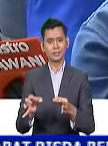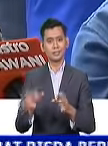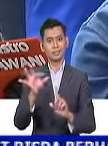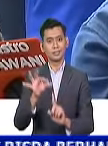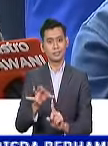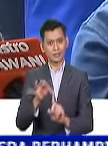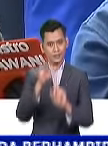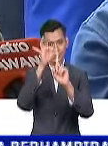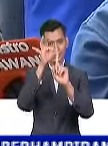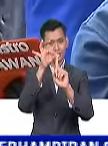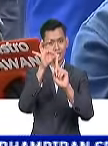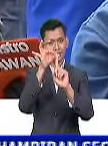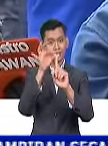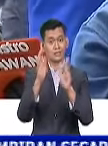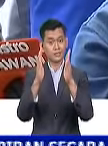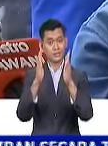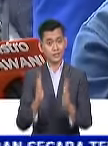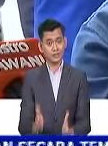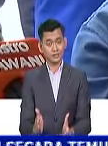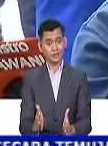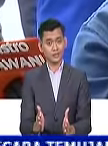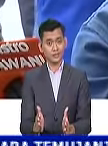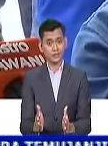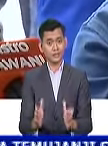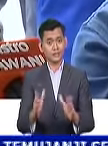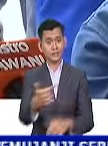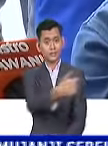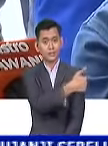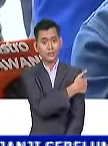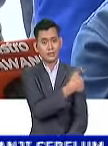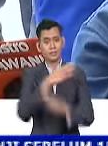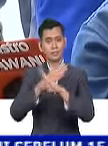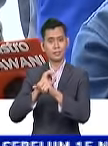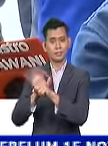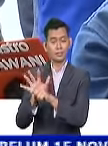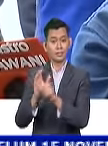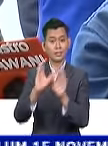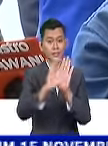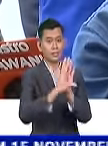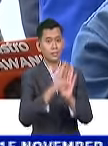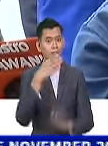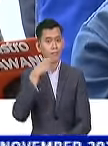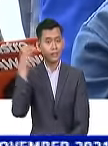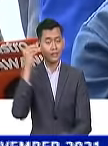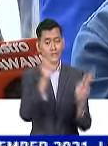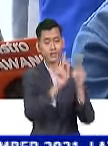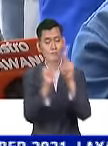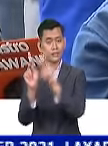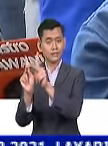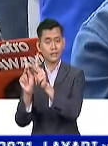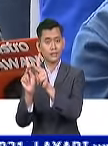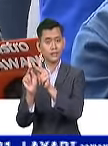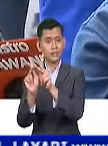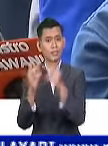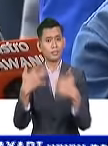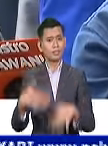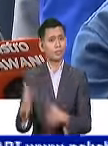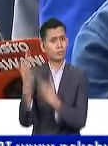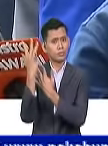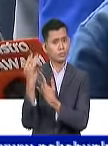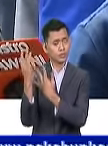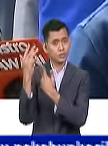keistimewaan kepada yang mendapat vaksin tu banyak. Sebagai contoh, untuk balik kampung. Berapa ramai dah, berapa lama dah tunggu nak